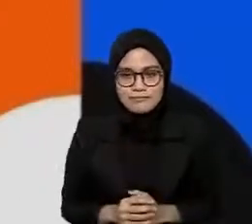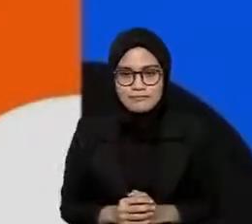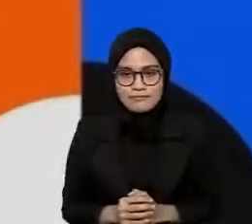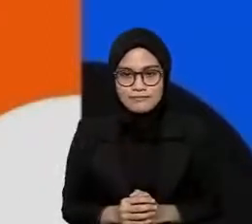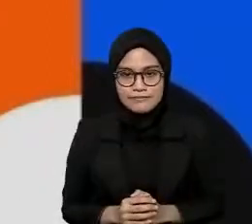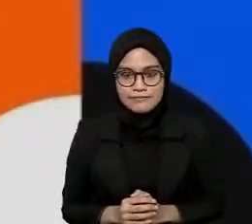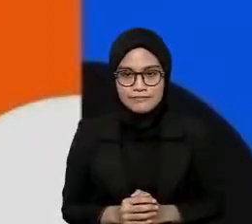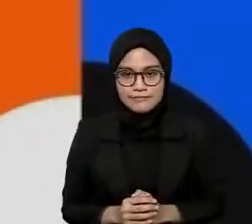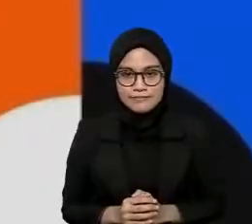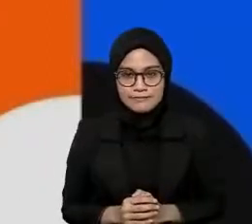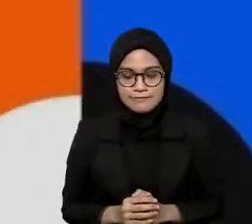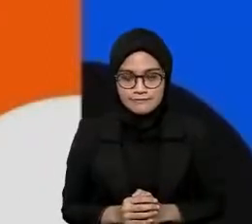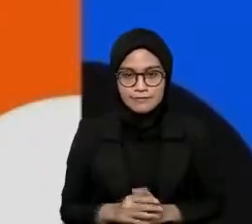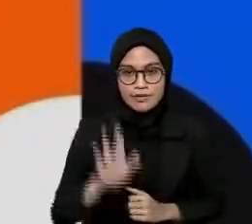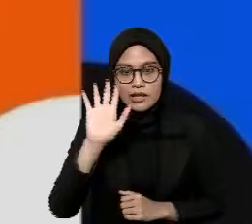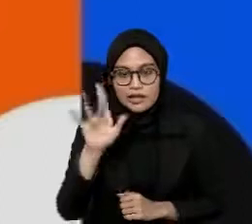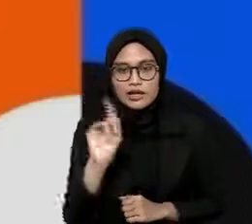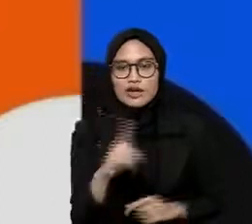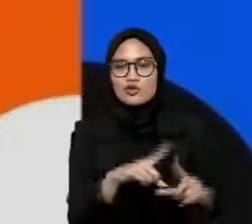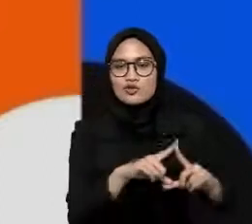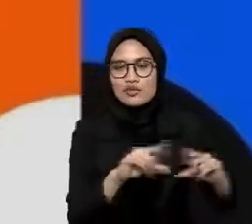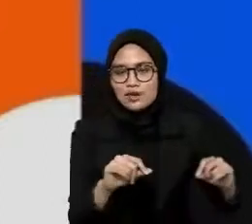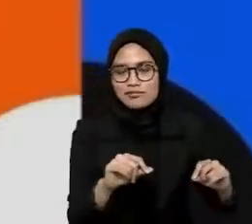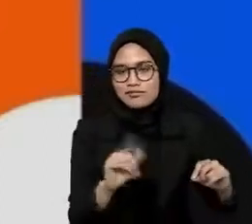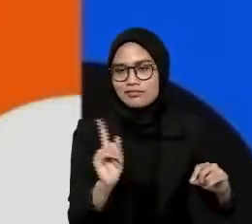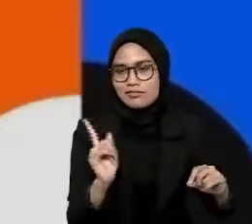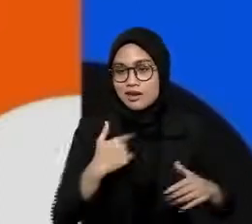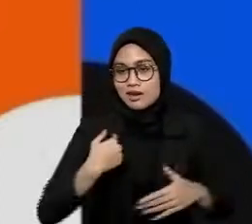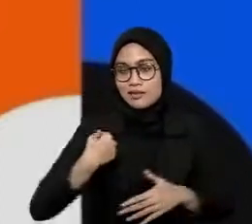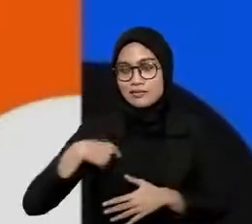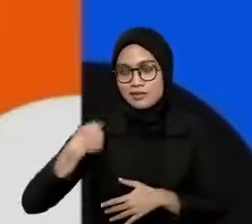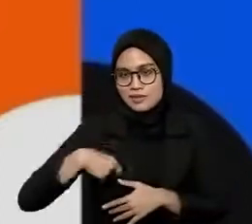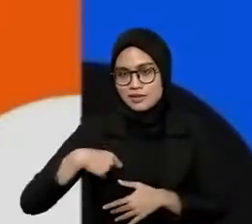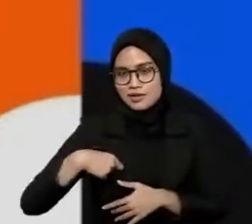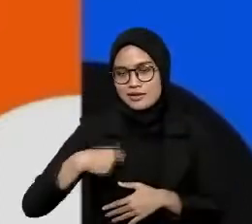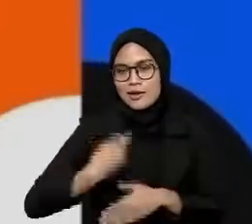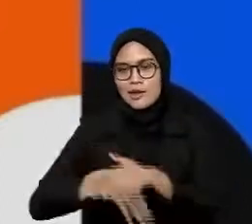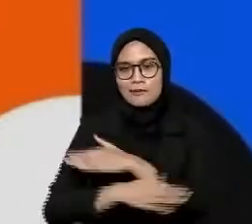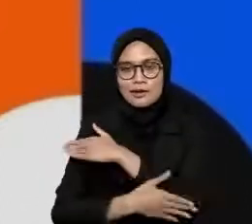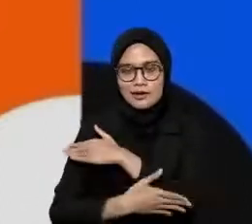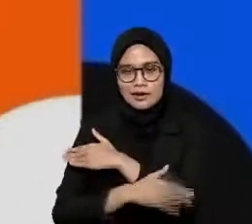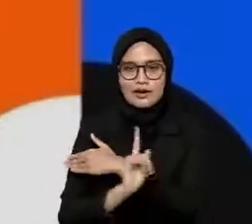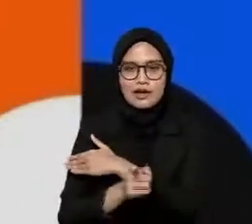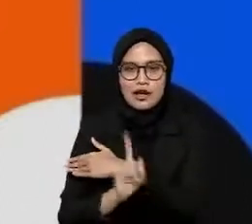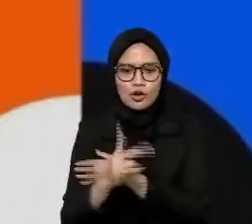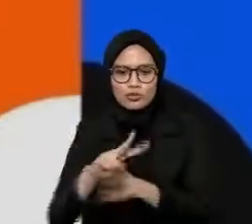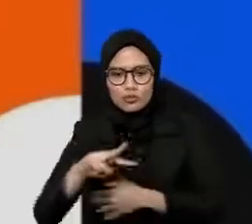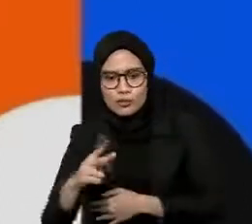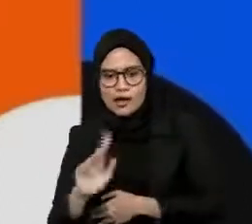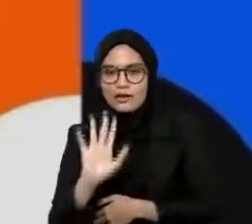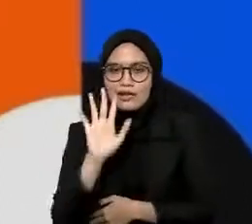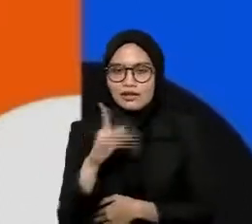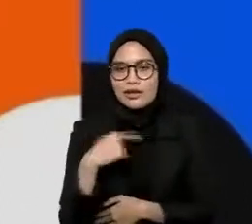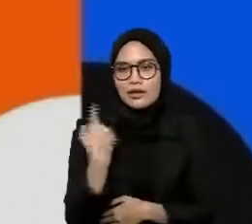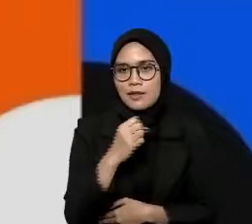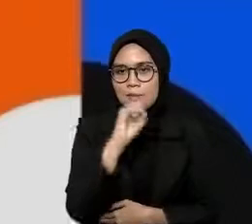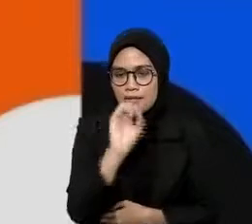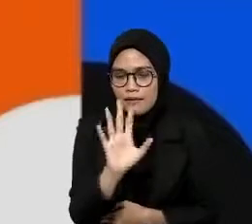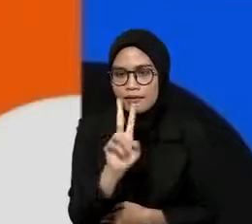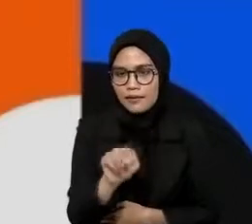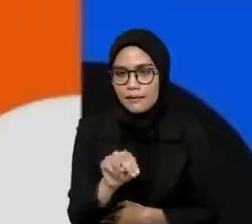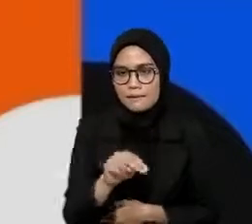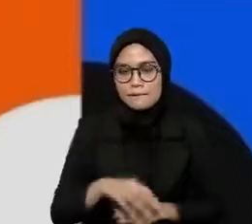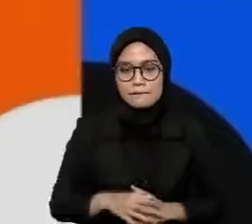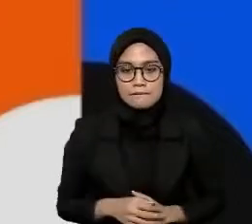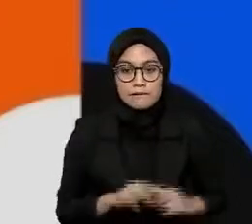juga tentunya nantinya instruksi Mendagri. Apabila nanti ada perubahan, tentu kami akan menyesuaikan, dan